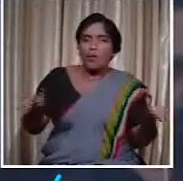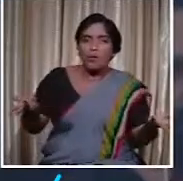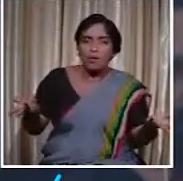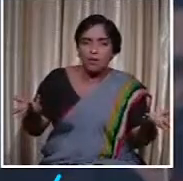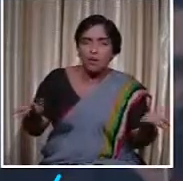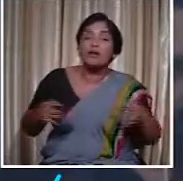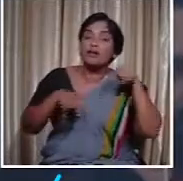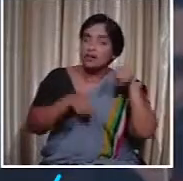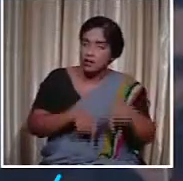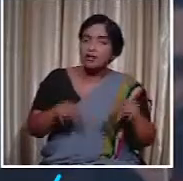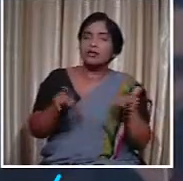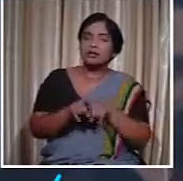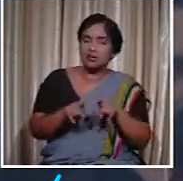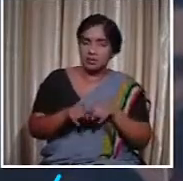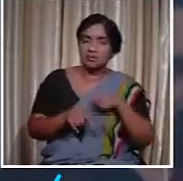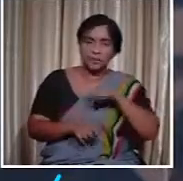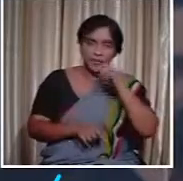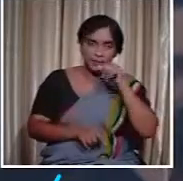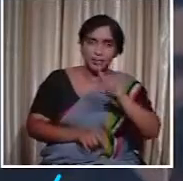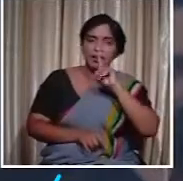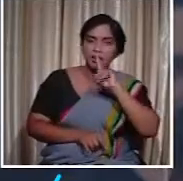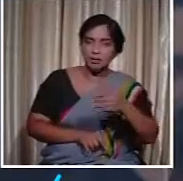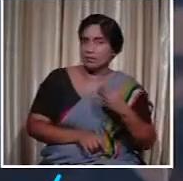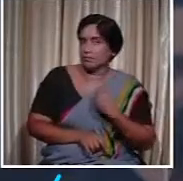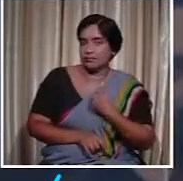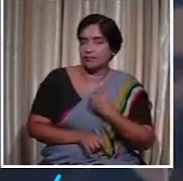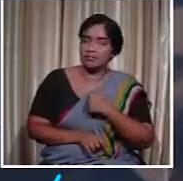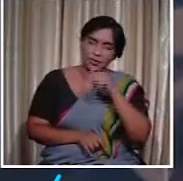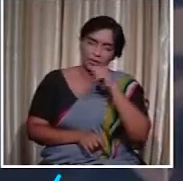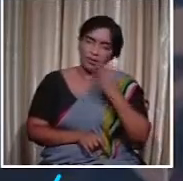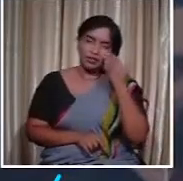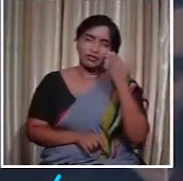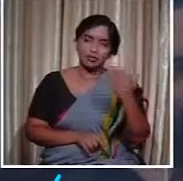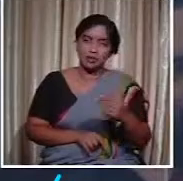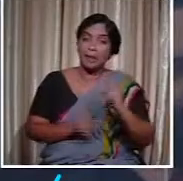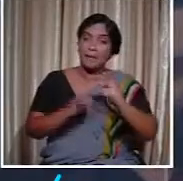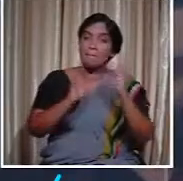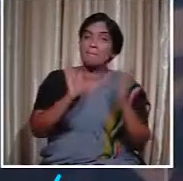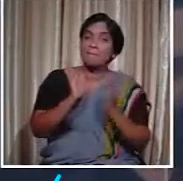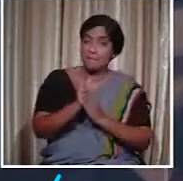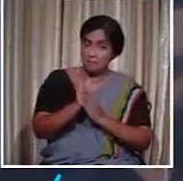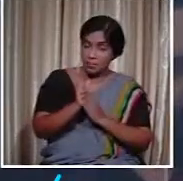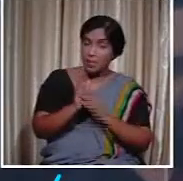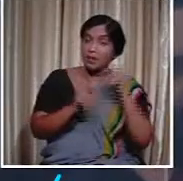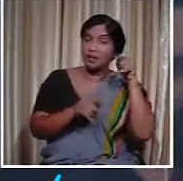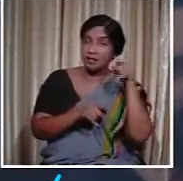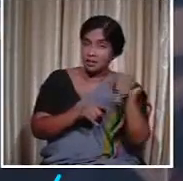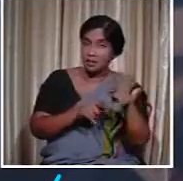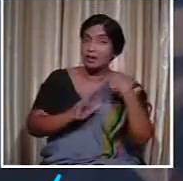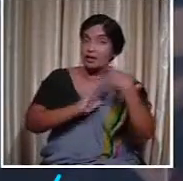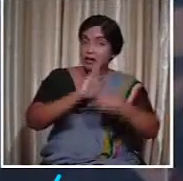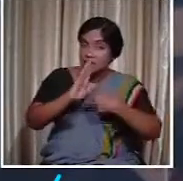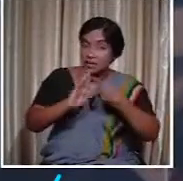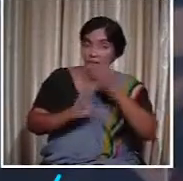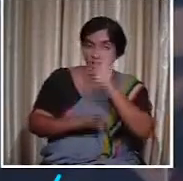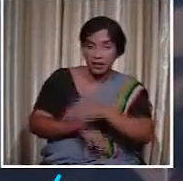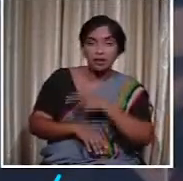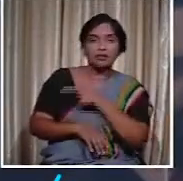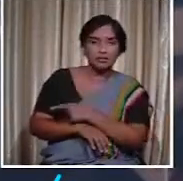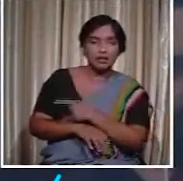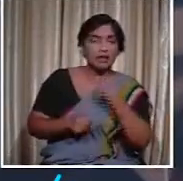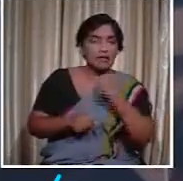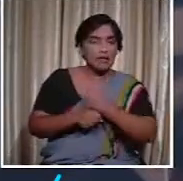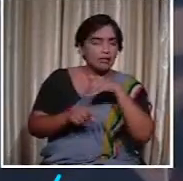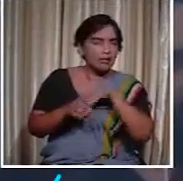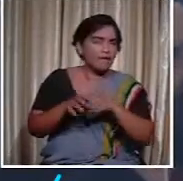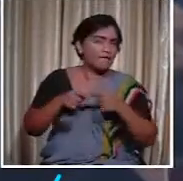නිසා අපි ඊටාම පැහැදිලිව කියන්න කැමතියි මට නම් එක දෙයක් තමයි තේරෙන්නේ අගමැතිතුමාට මේ රට තුල මතුවලා තියෙන මේ